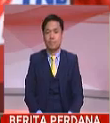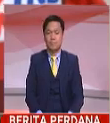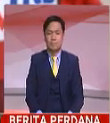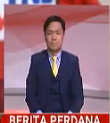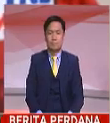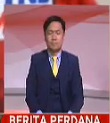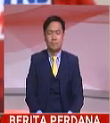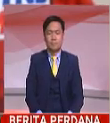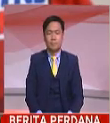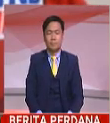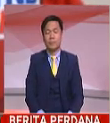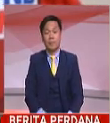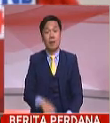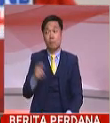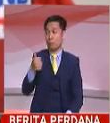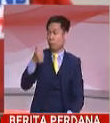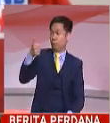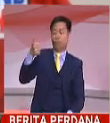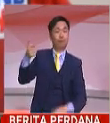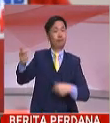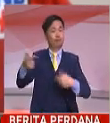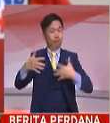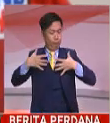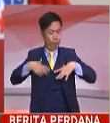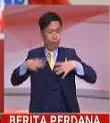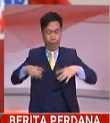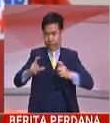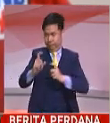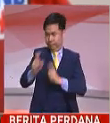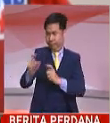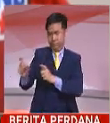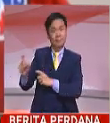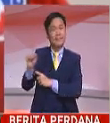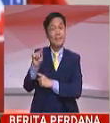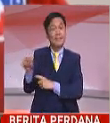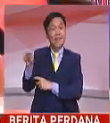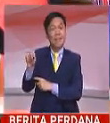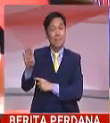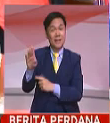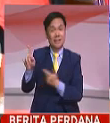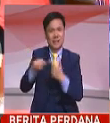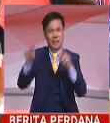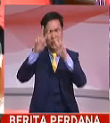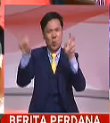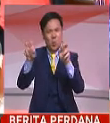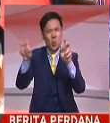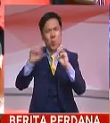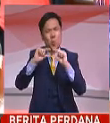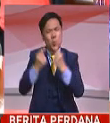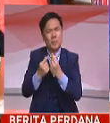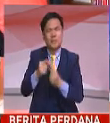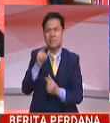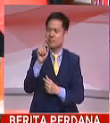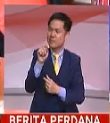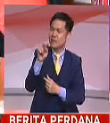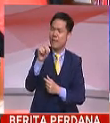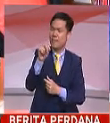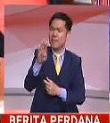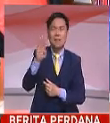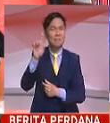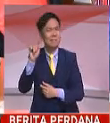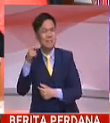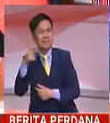Hai Beliau berkata demikian pada majelis penyerahan jersey pasukan TNI dan TNI Wetan Bos Edi Ibu pejabat tnb